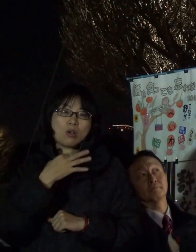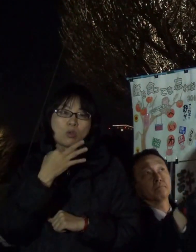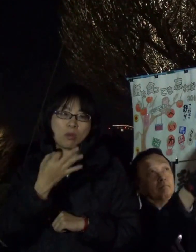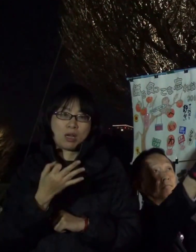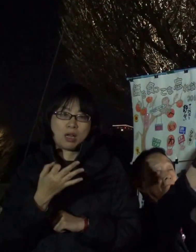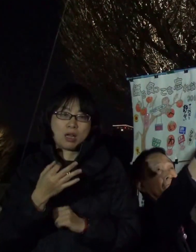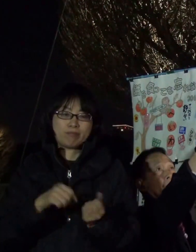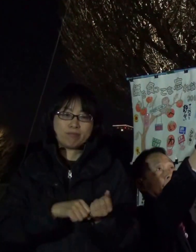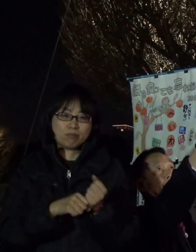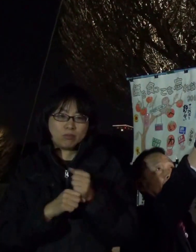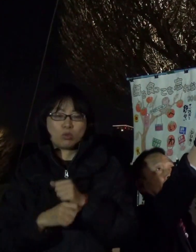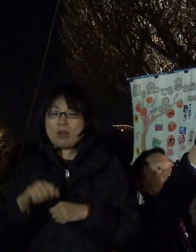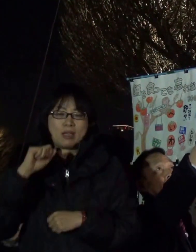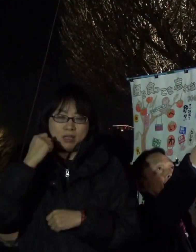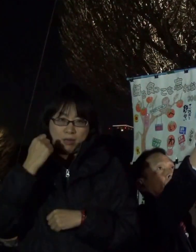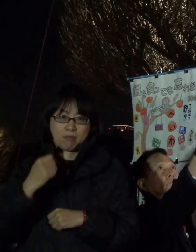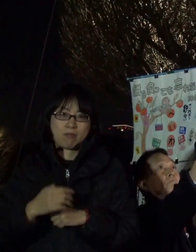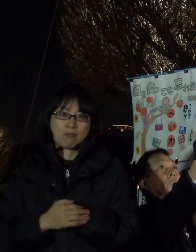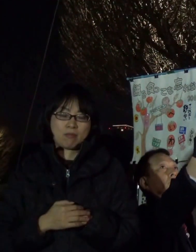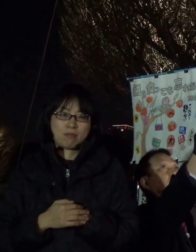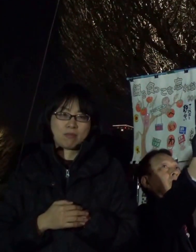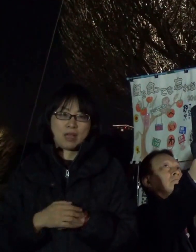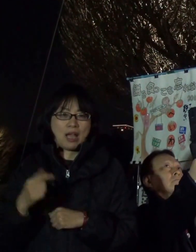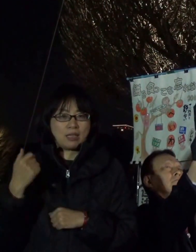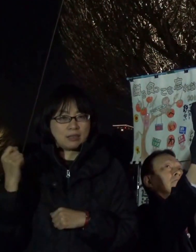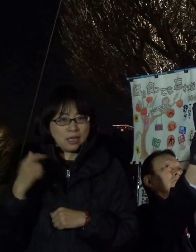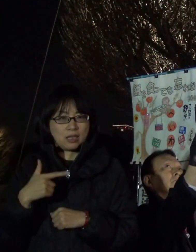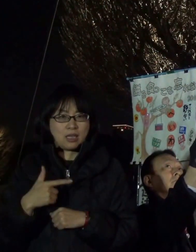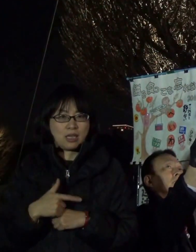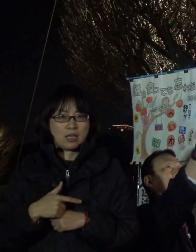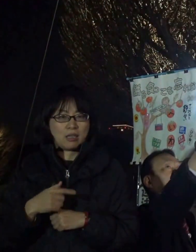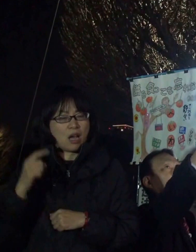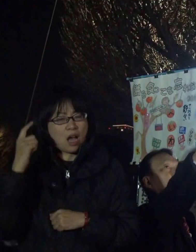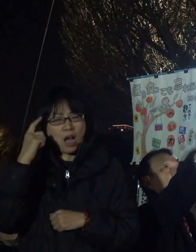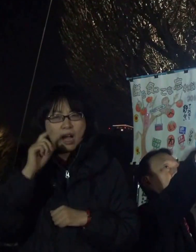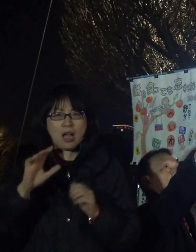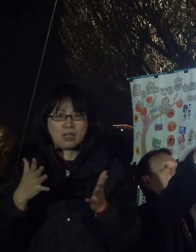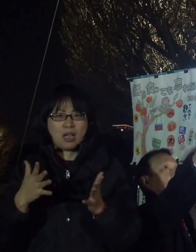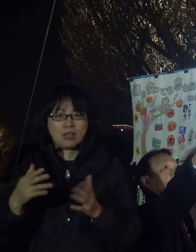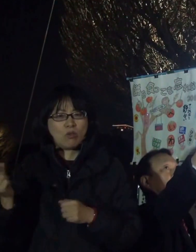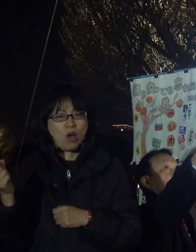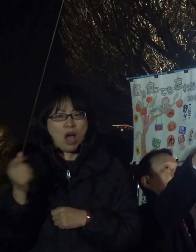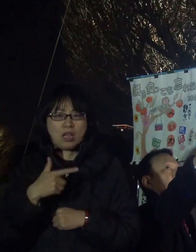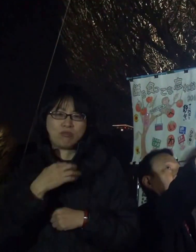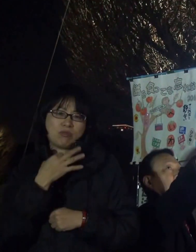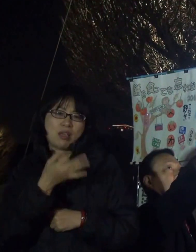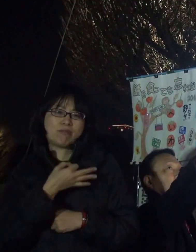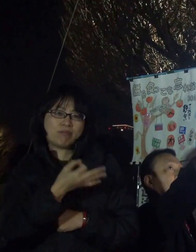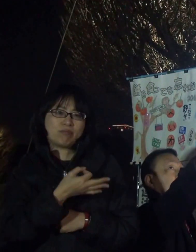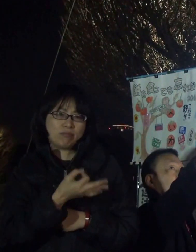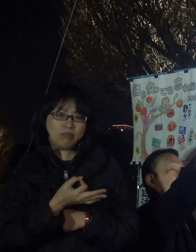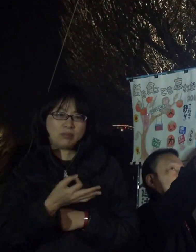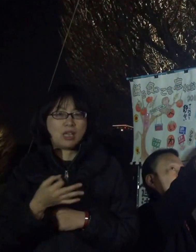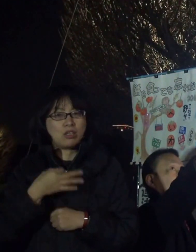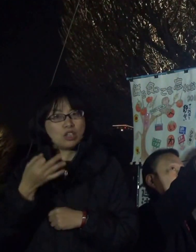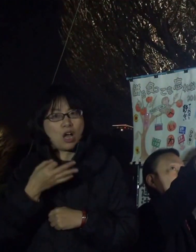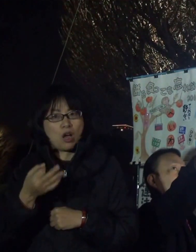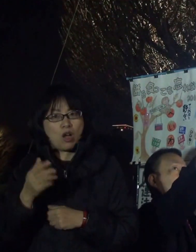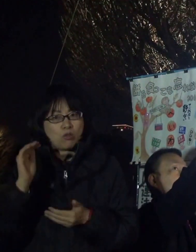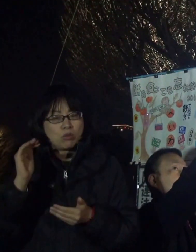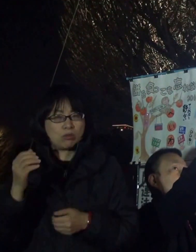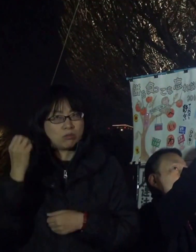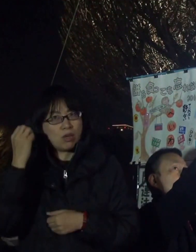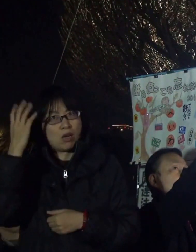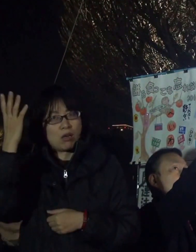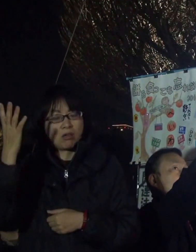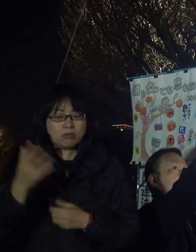できません。最近全然考えずに発言したり、言ったことをすぐに忘れたりする人